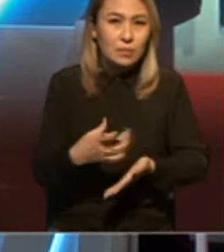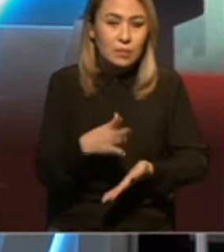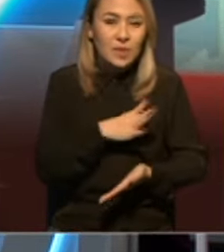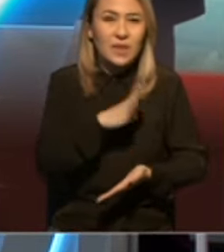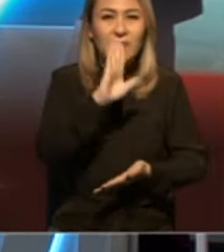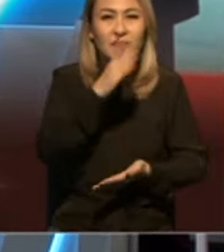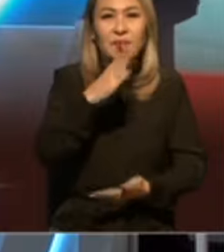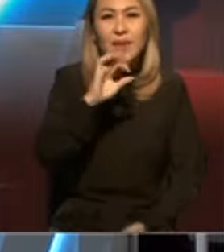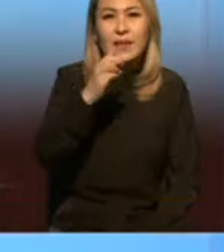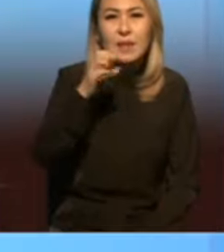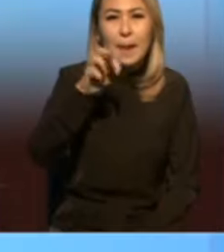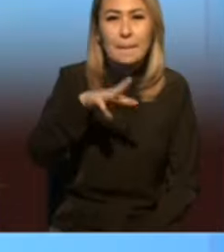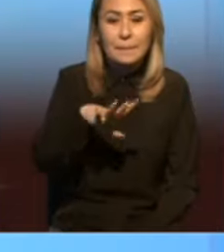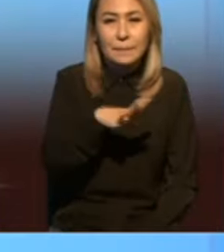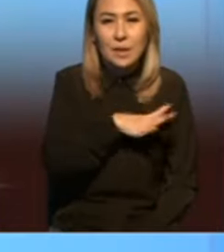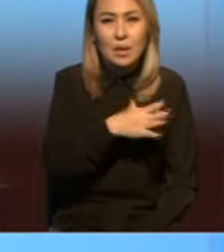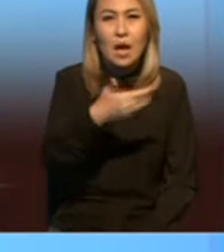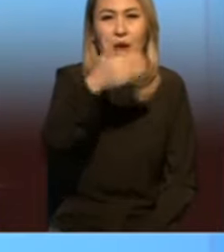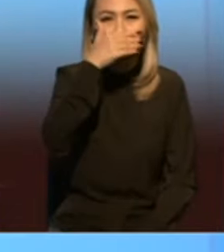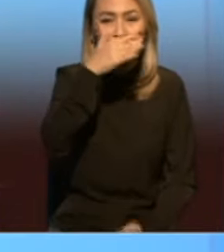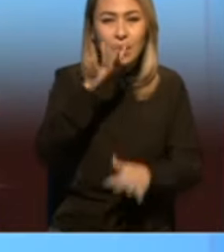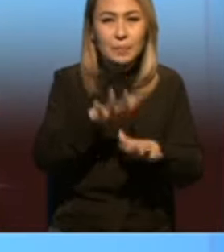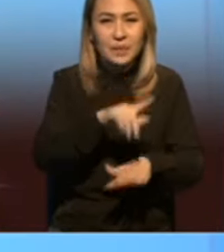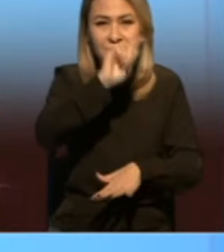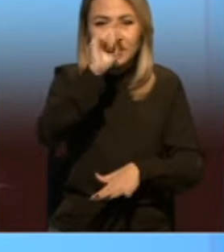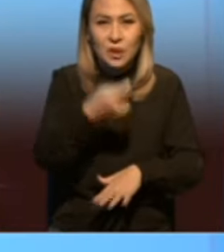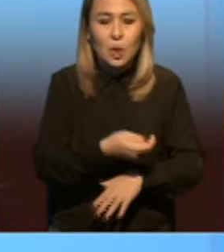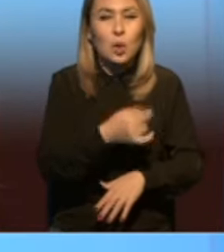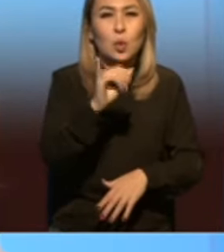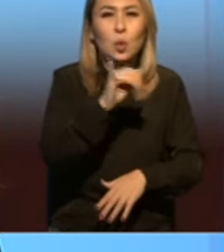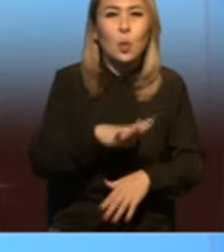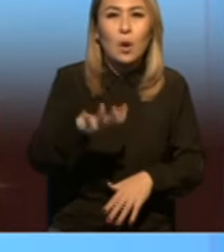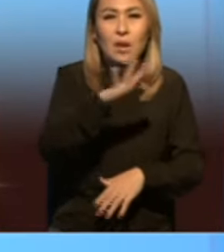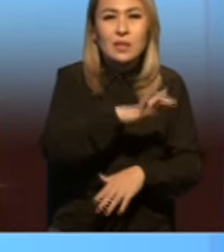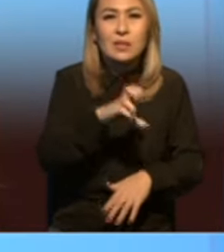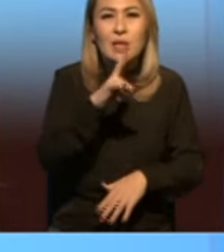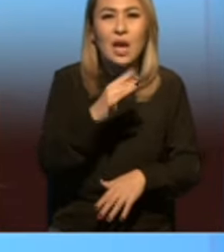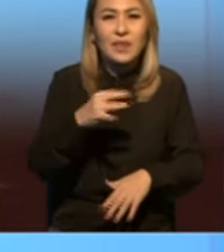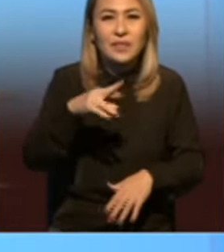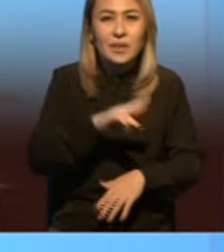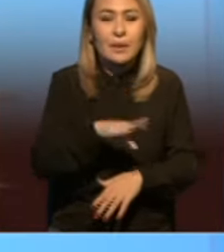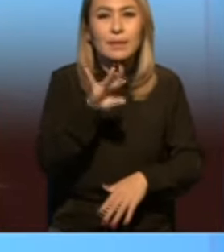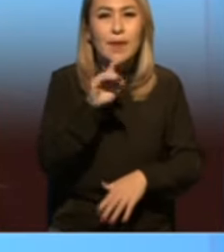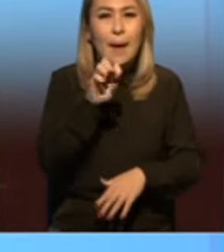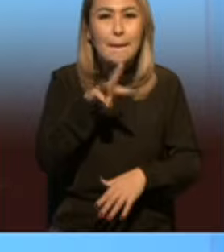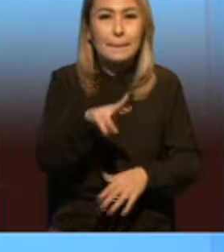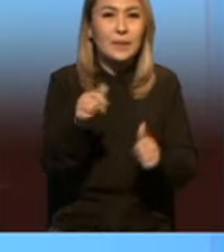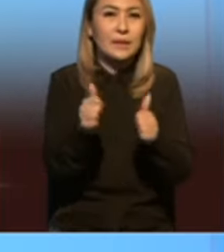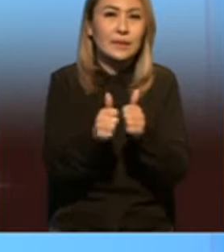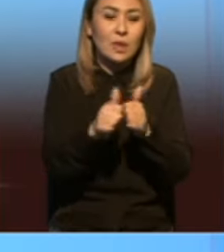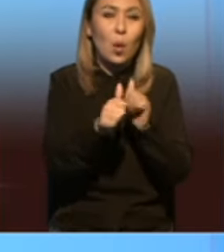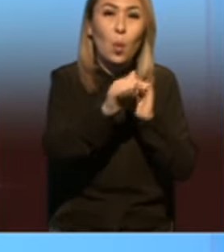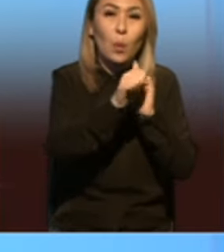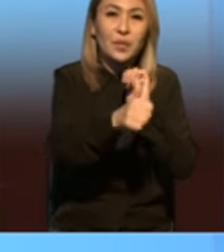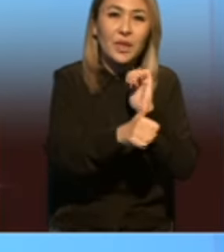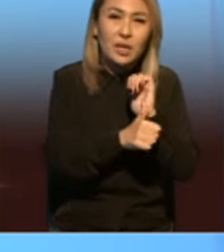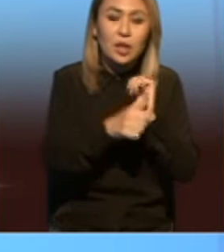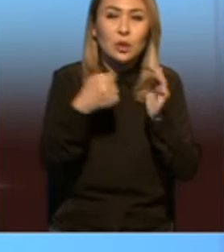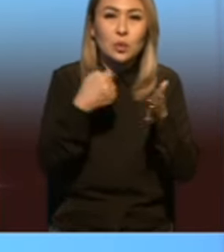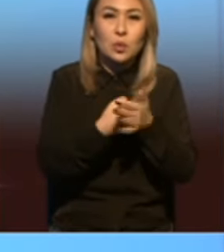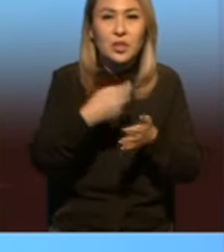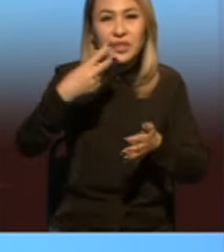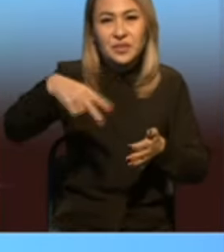соғысы болсын, Ауған соғысы болсын, иә, мысалға Югославиядағы соғыс. Бірақ осы Трамптың тұсында 16-дан 20-шы жылға